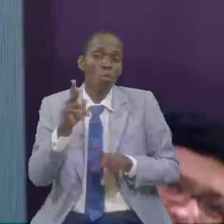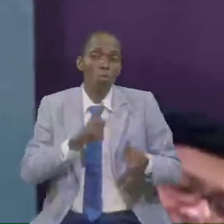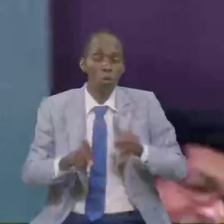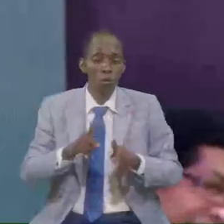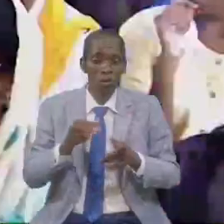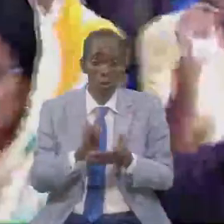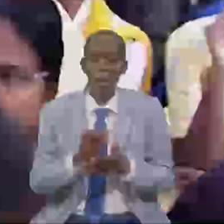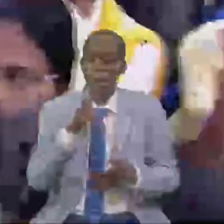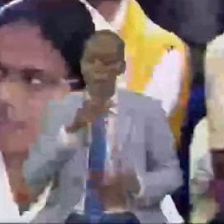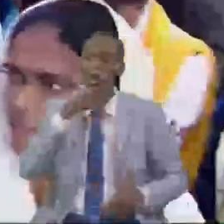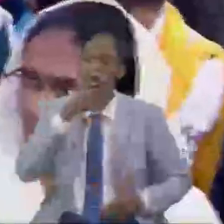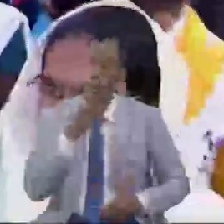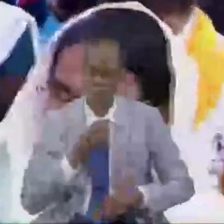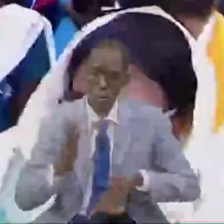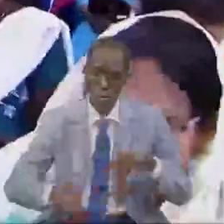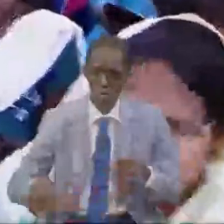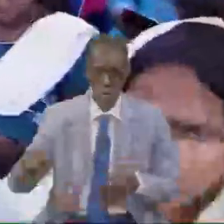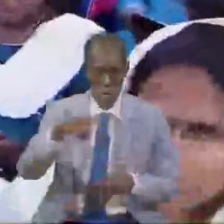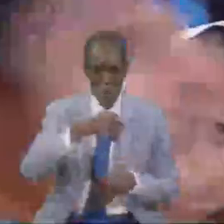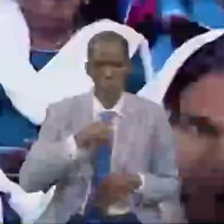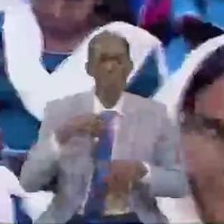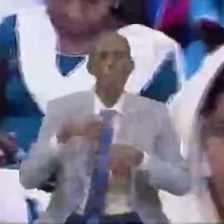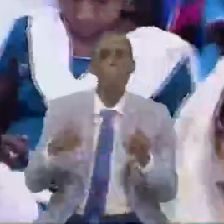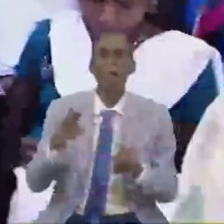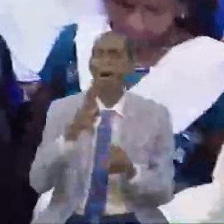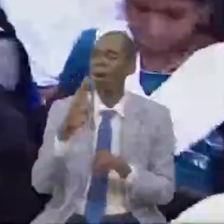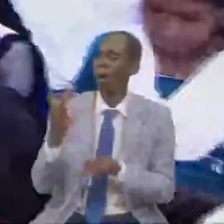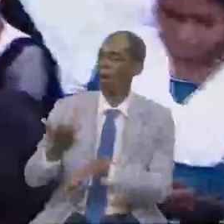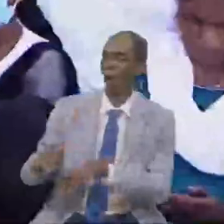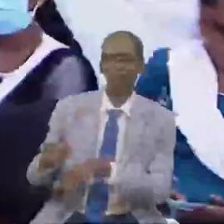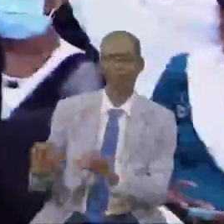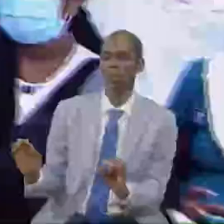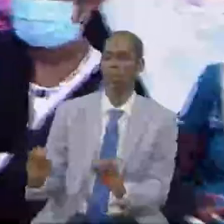Il y a des gens qui sont plus âgés que nous, mais qui sont des zéros.